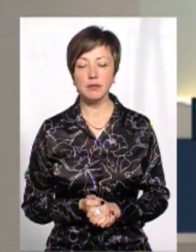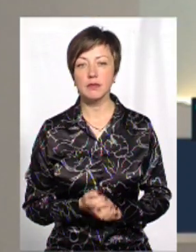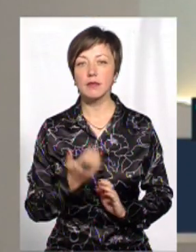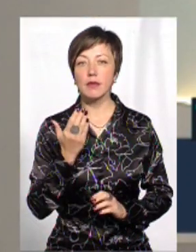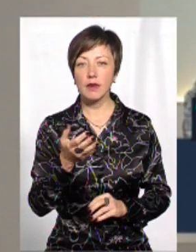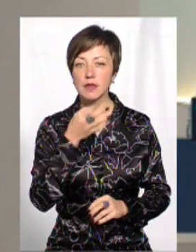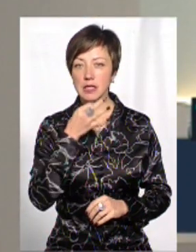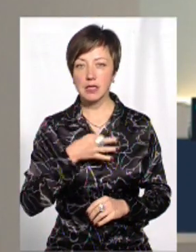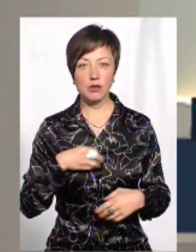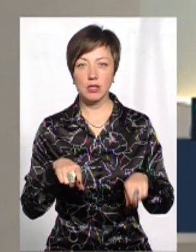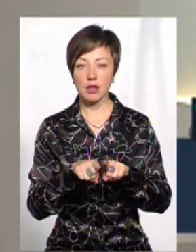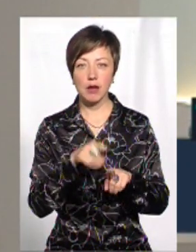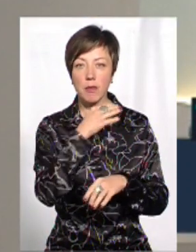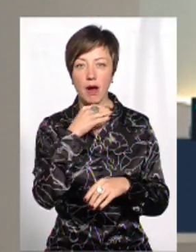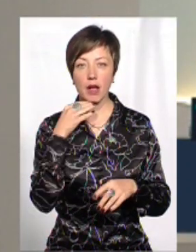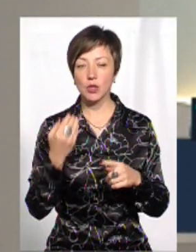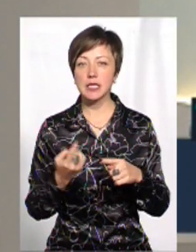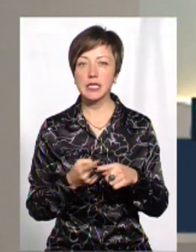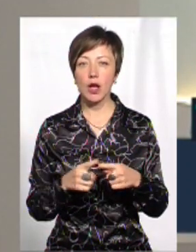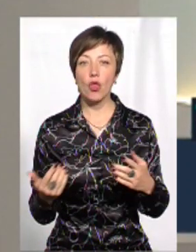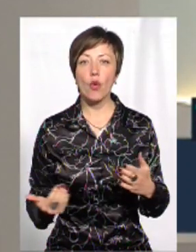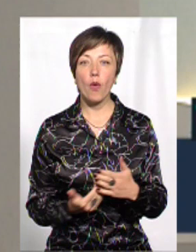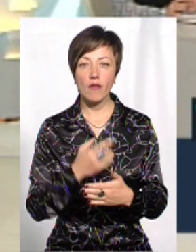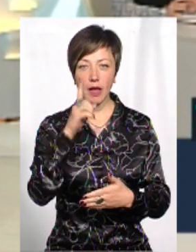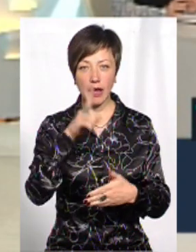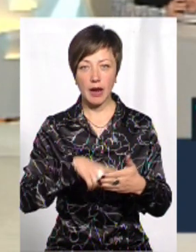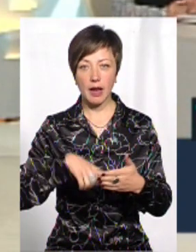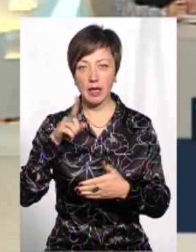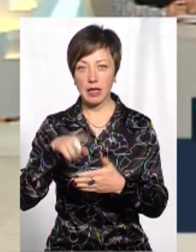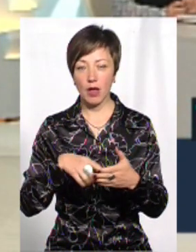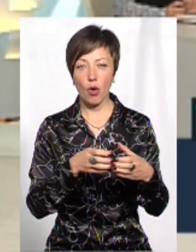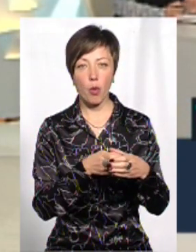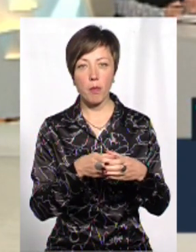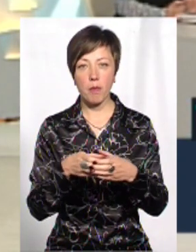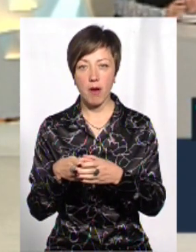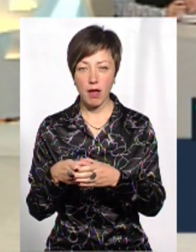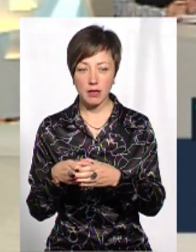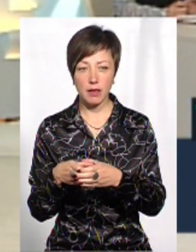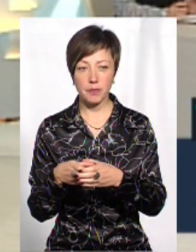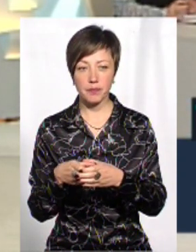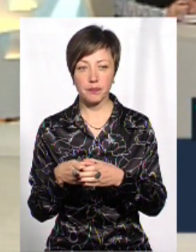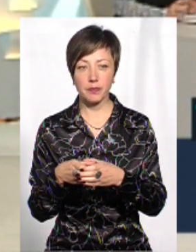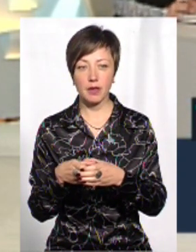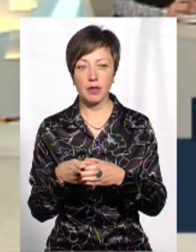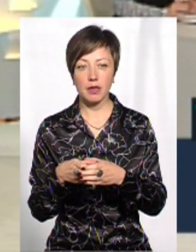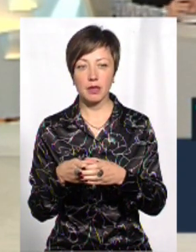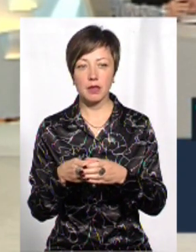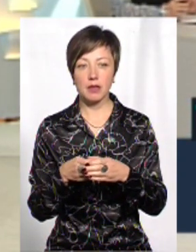Ви сказали, що їх не так багато, цих нових релігійних громад, чи конфесій, як там назвати.